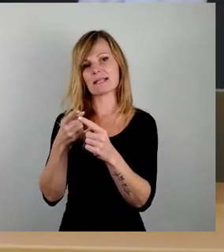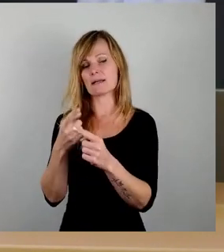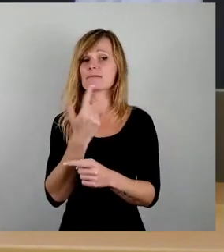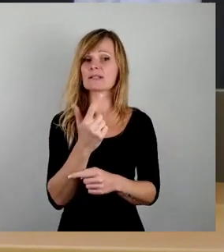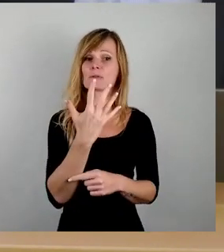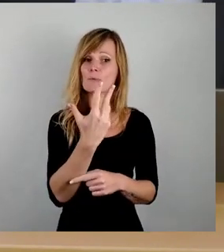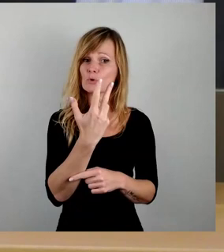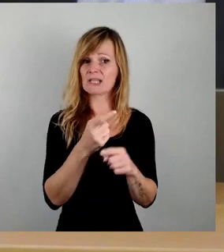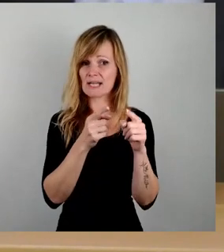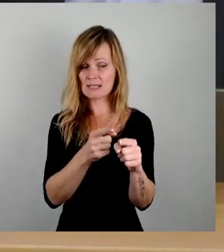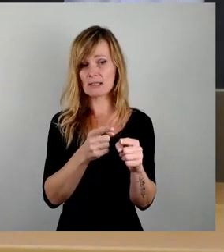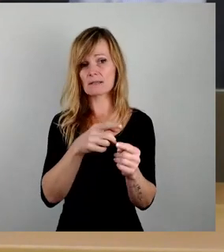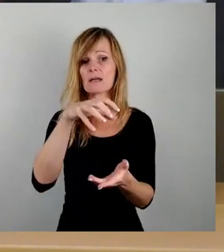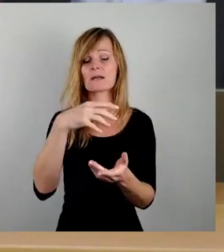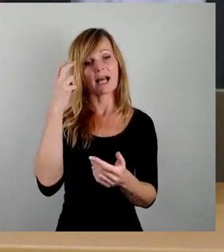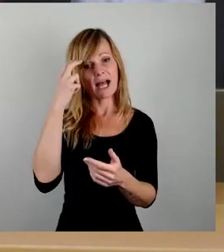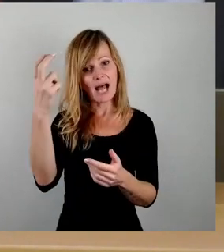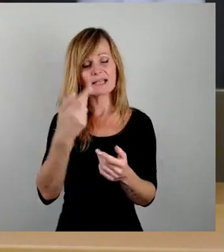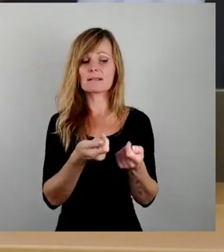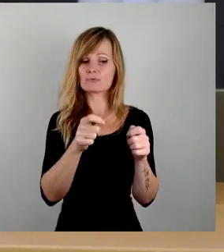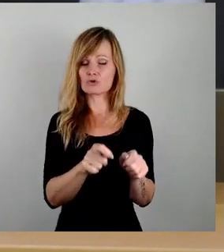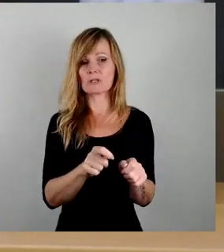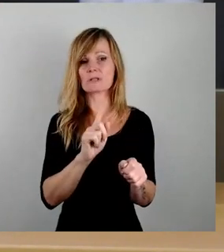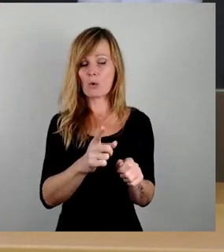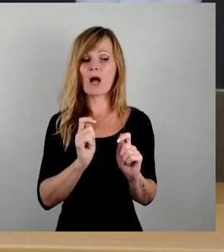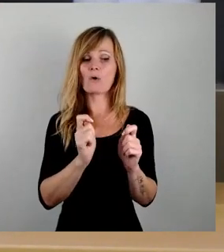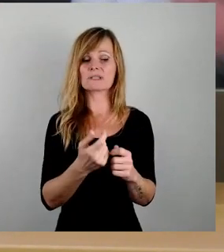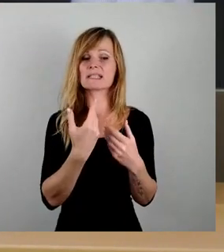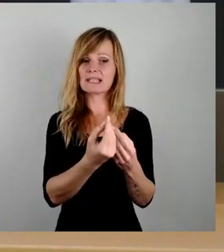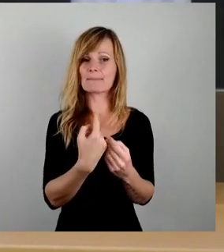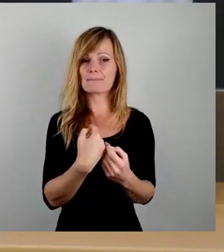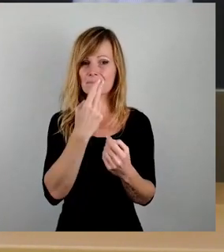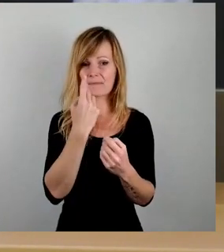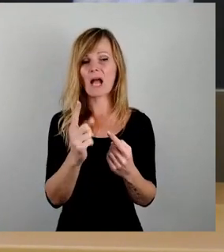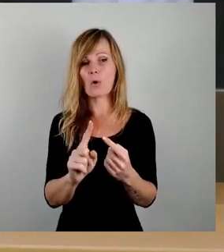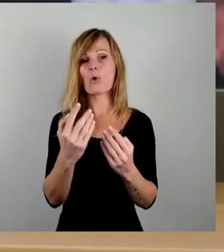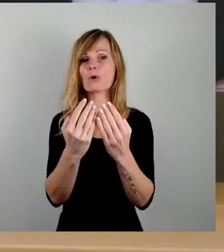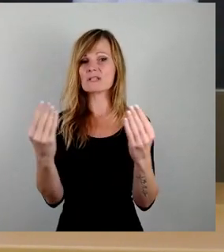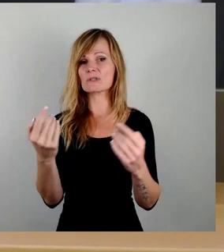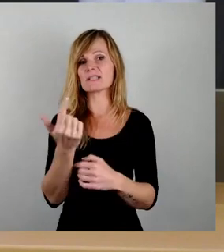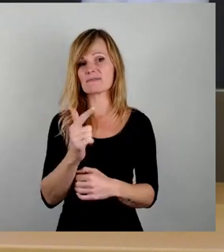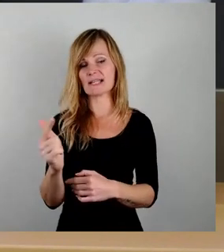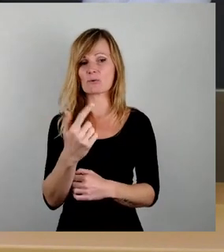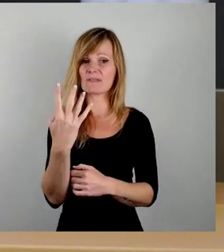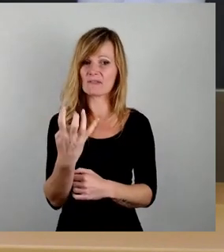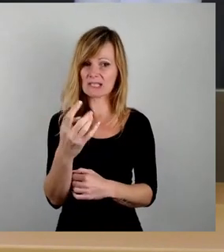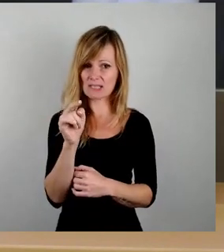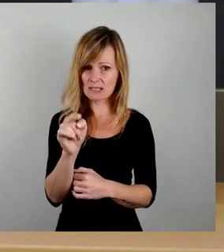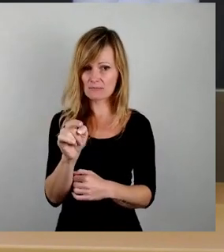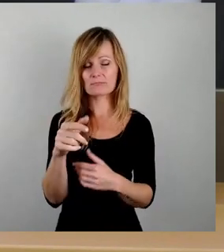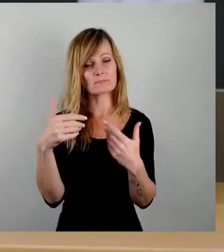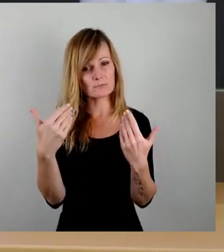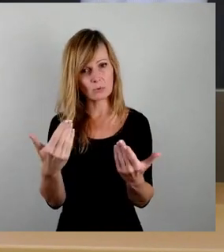Rat beschlossen und hat uns auch den Auftrag betrachtet, auch den Horizont 2040 legt uns das entsprechend mit dem